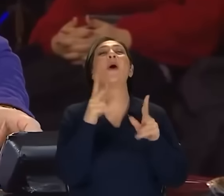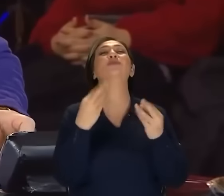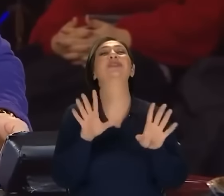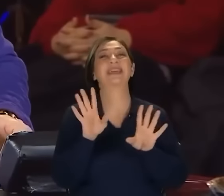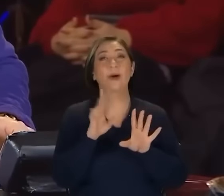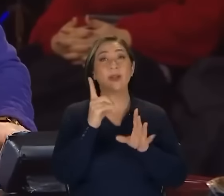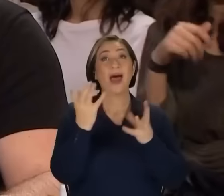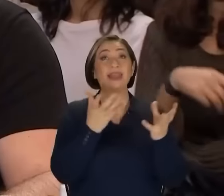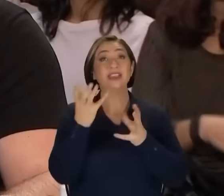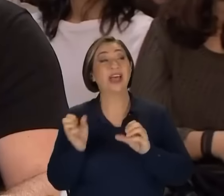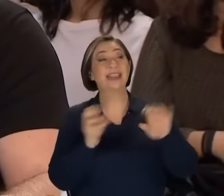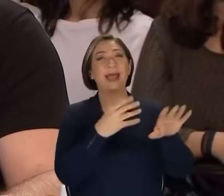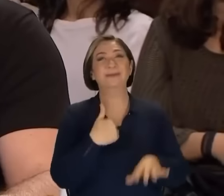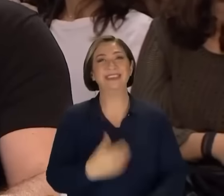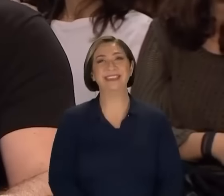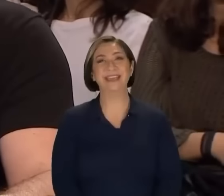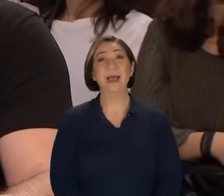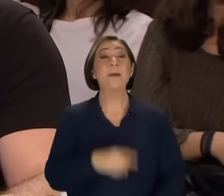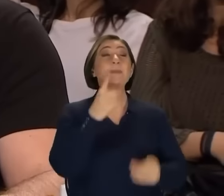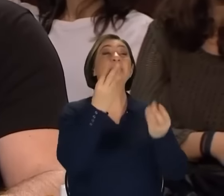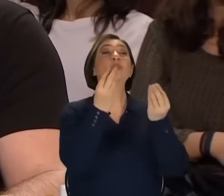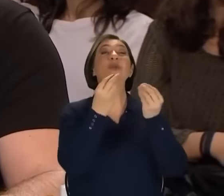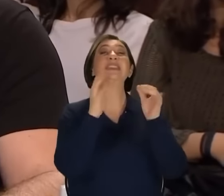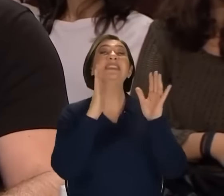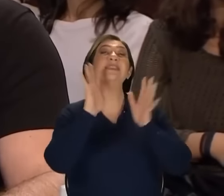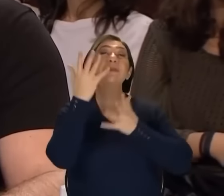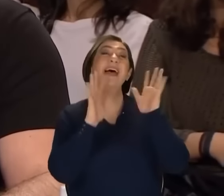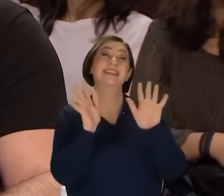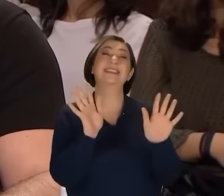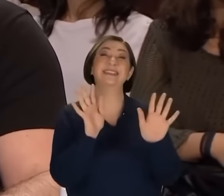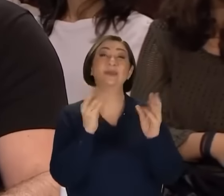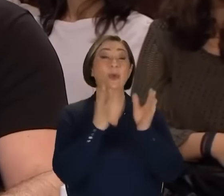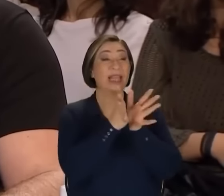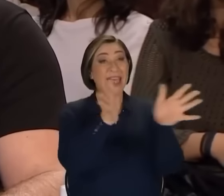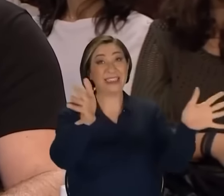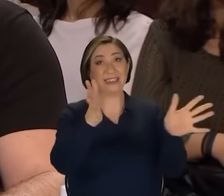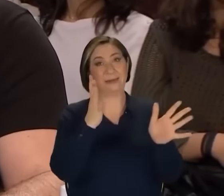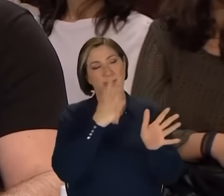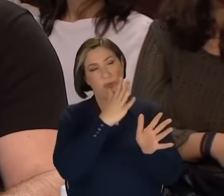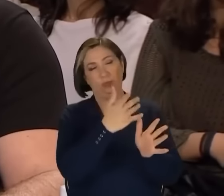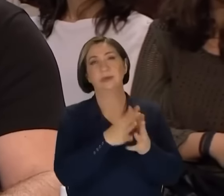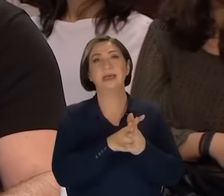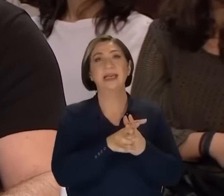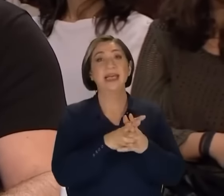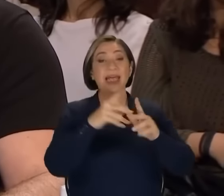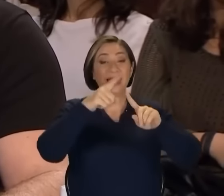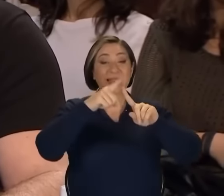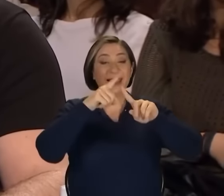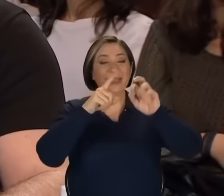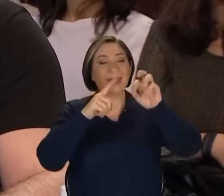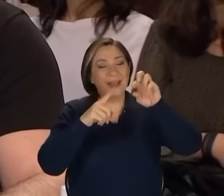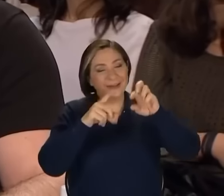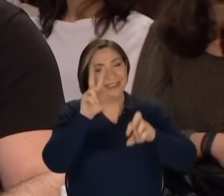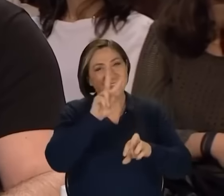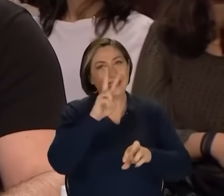yani orada ateşe attılar bizi bir de çok geniş tutuyorlar şöyle çok geniş tutuyorlardı oan Yani top 20'yi anlarım